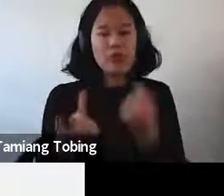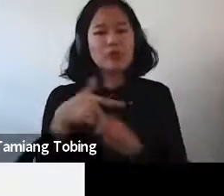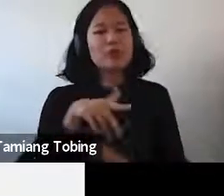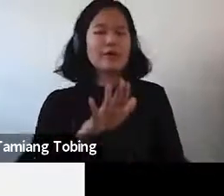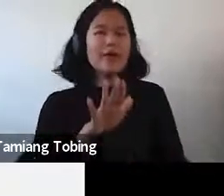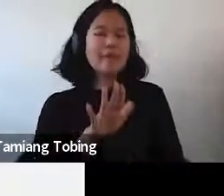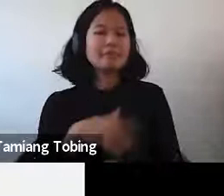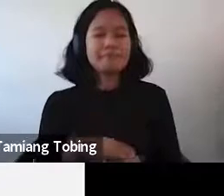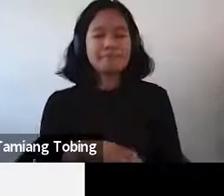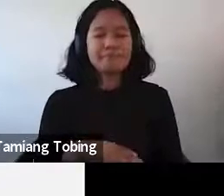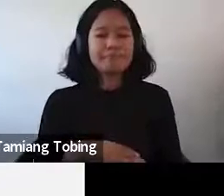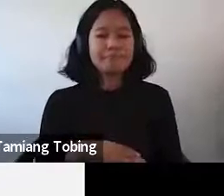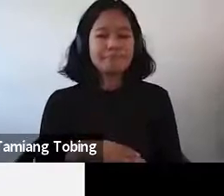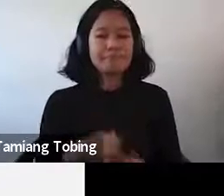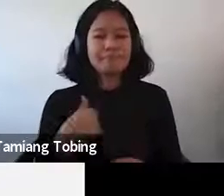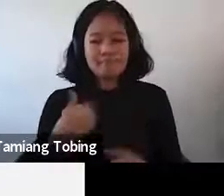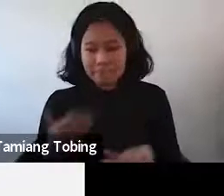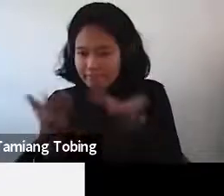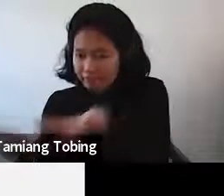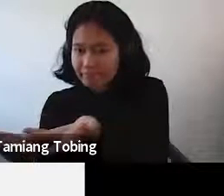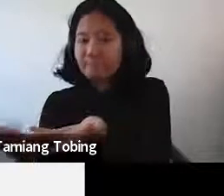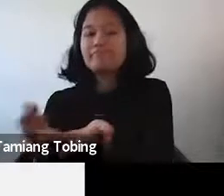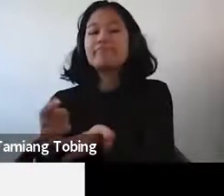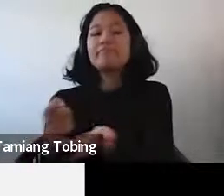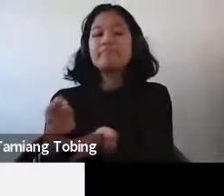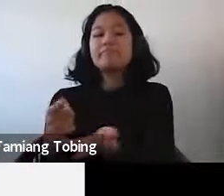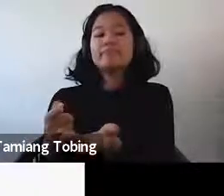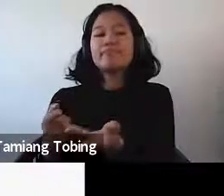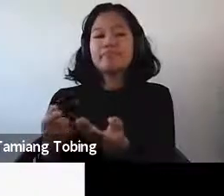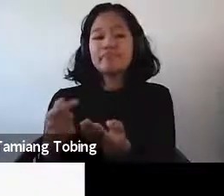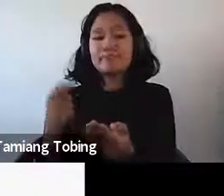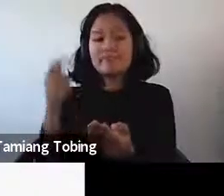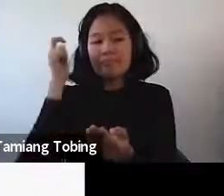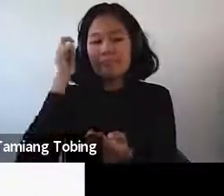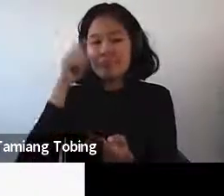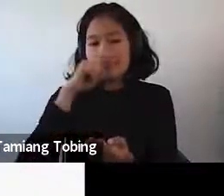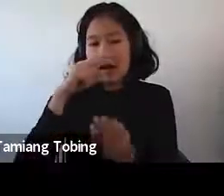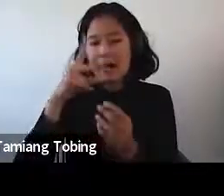dari saya. Saya kembalikan kepada Mas Risalwan. Terima kasih.